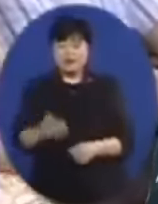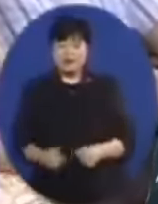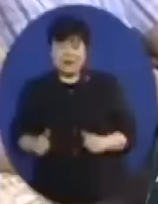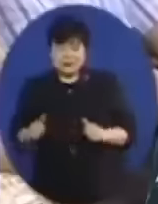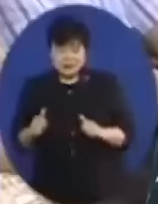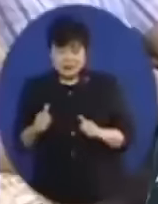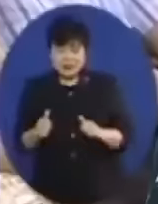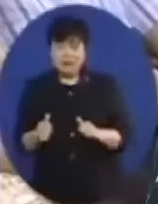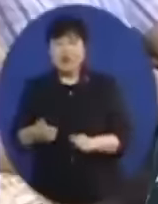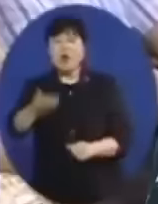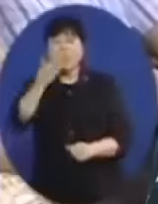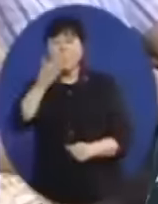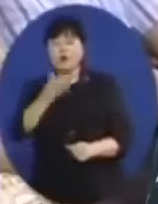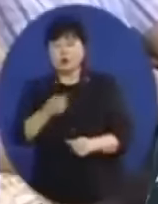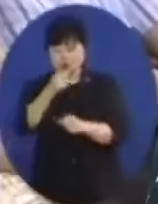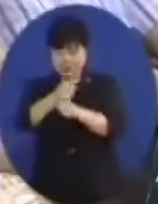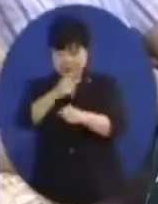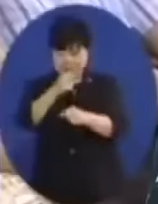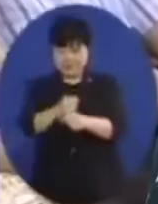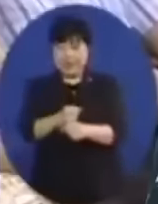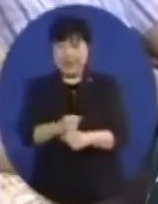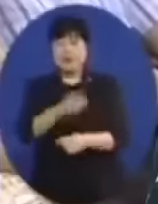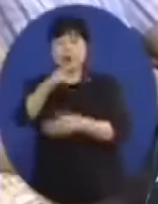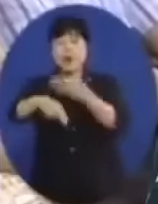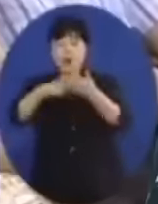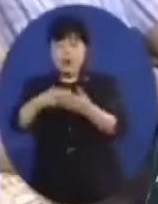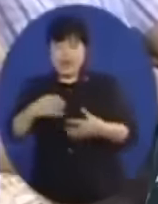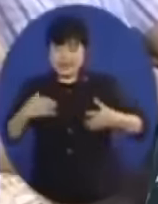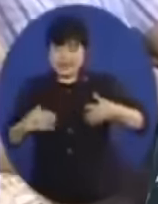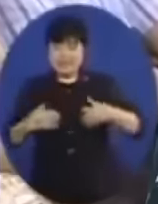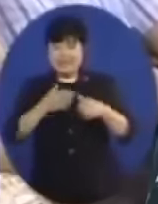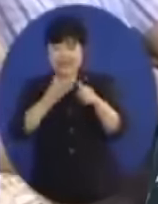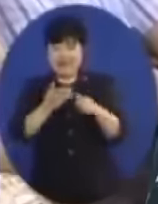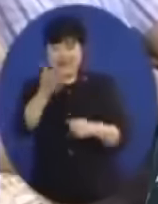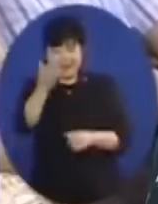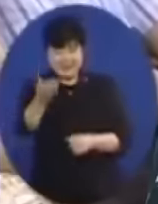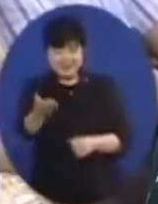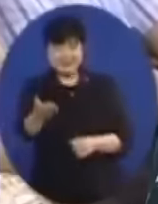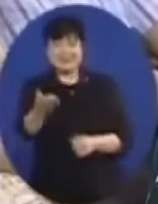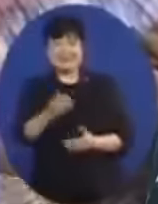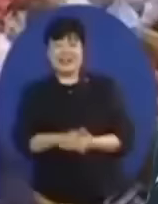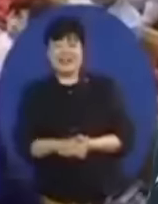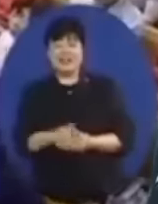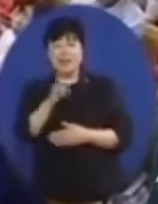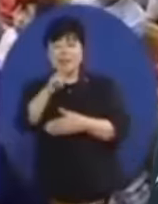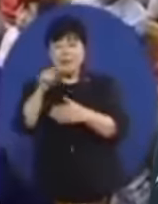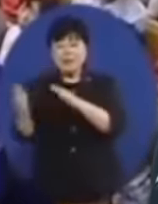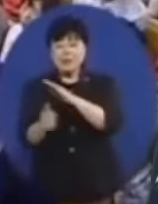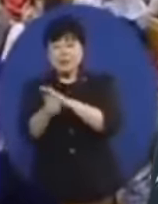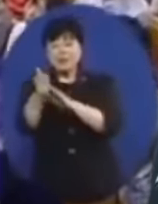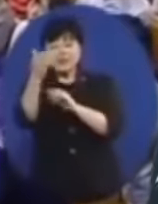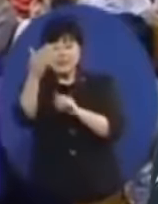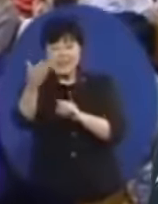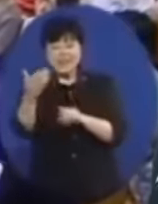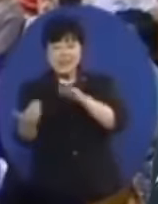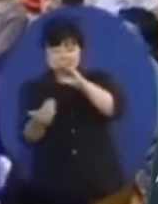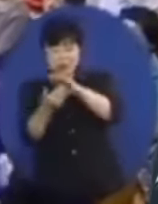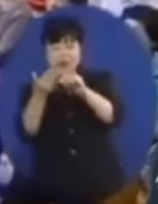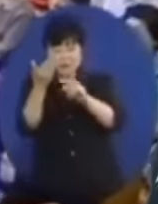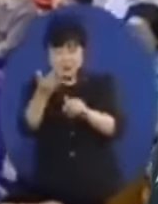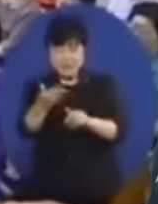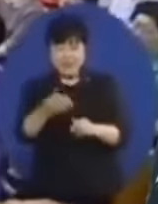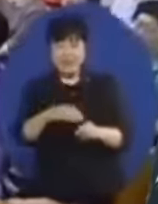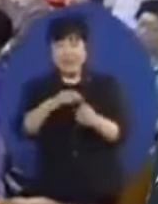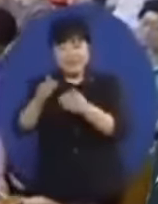동안 그의 성실을 먹을 거리로 삼을지어다. 또 야훼를 기뻐하라. 그가 내 마음의 소원을 내게